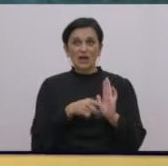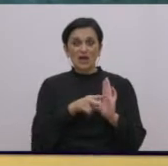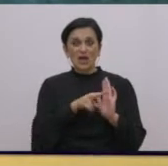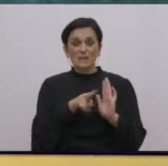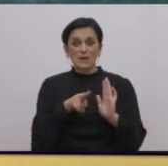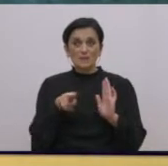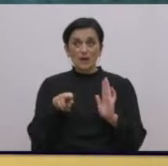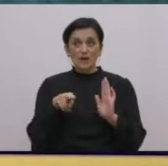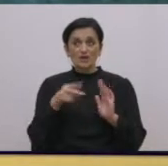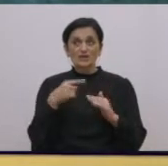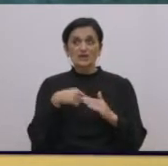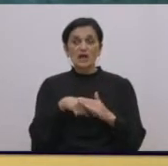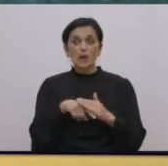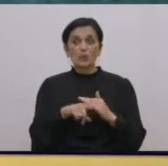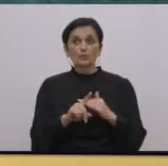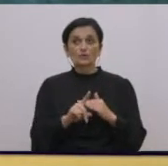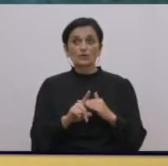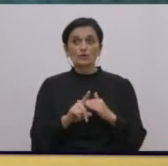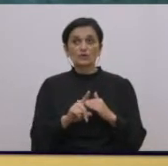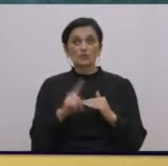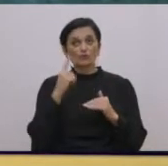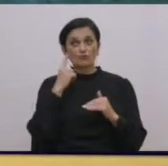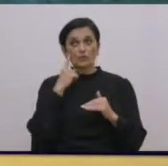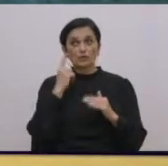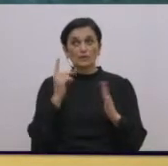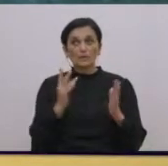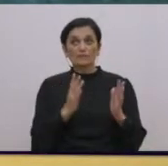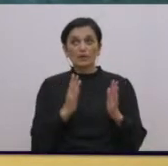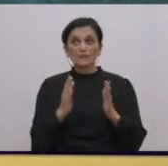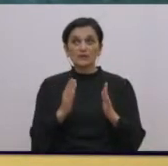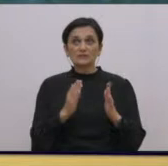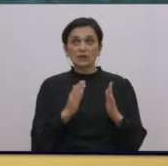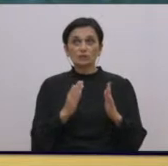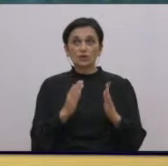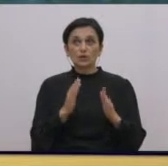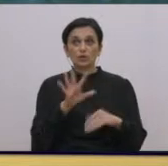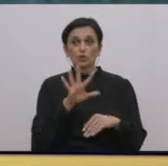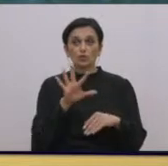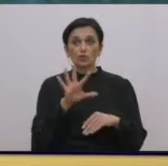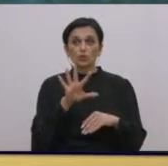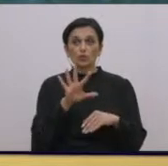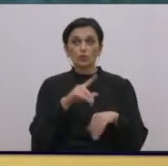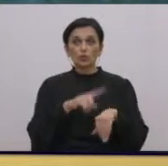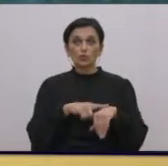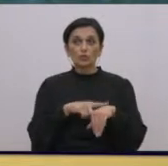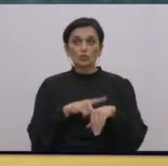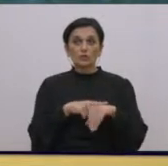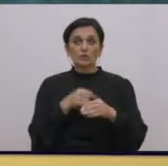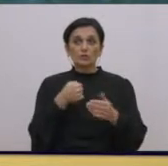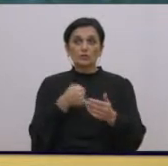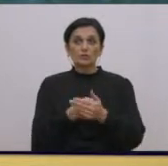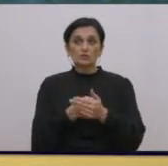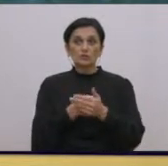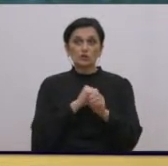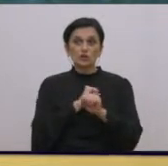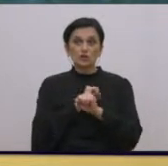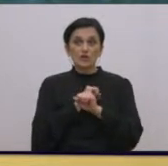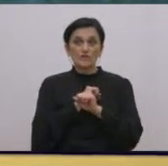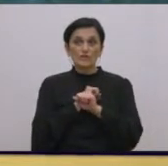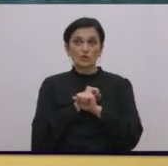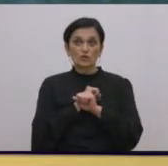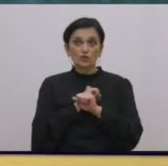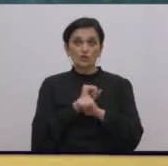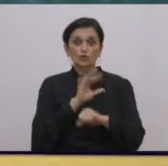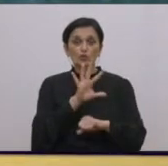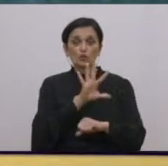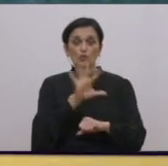გამოსვლაში, აქედან გამომდინარე ვფიქრობ 5 საათამდე შევისვენოთ და ზუსტად